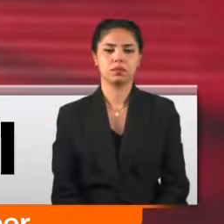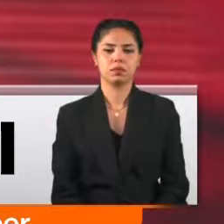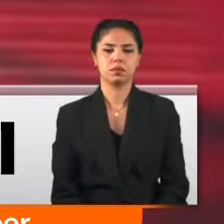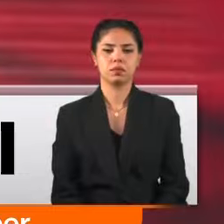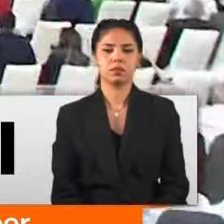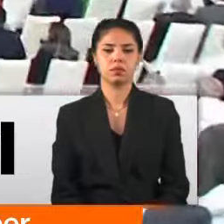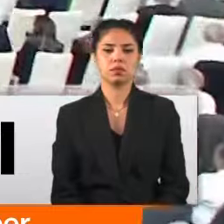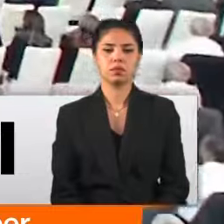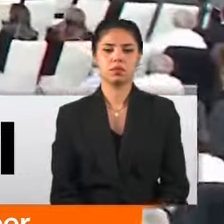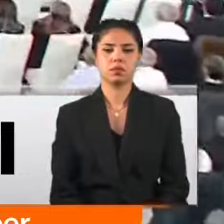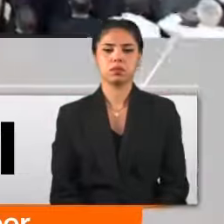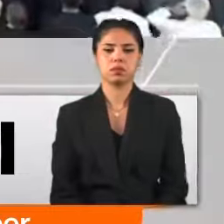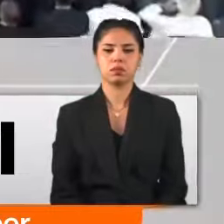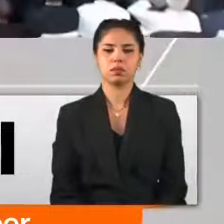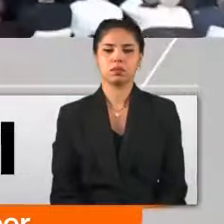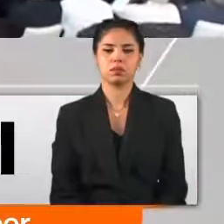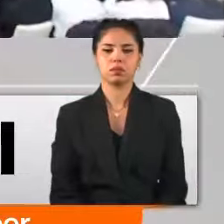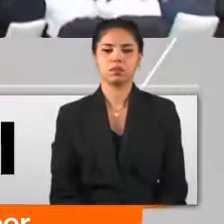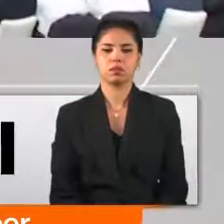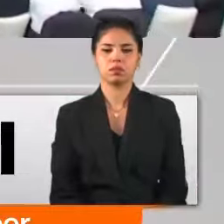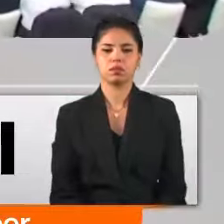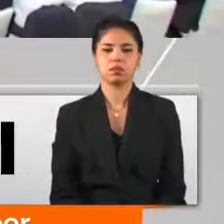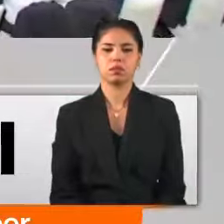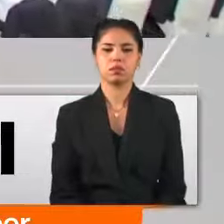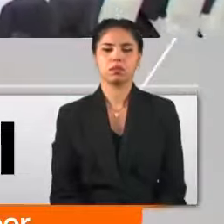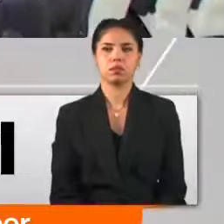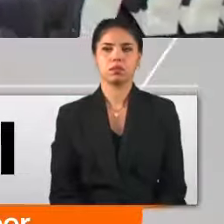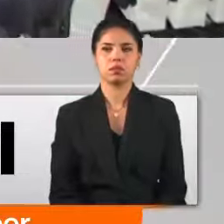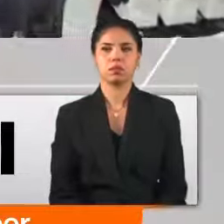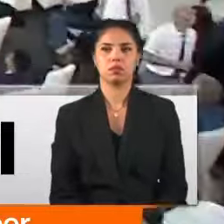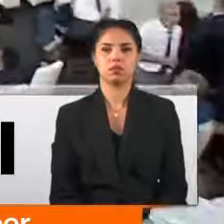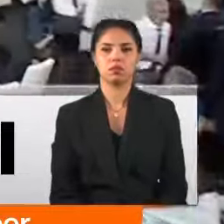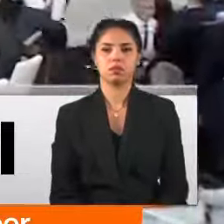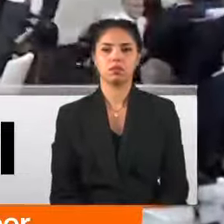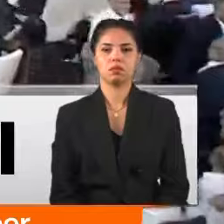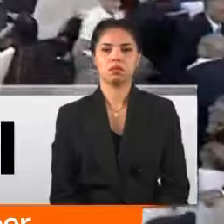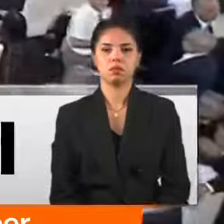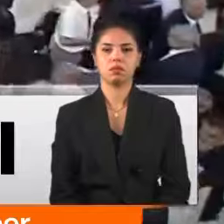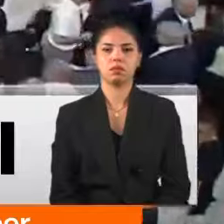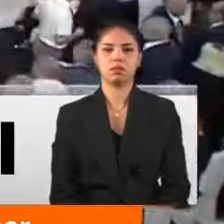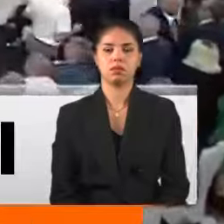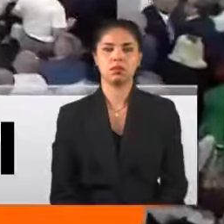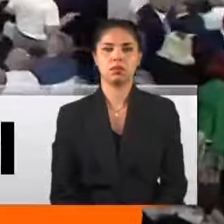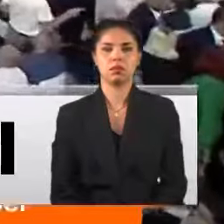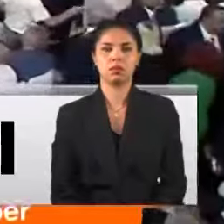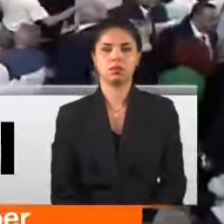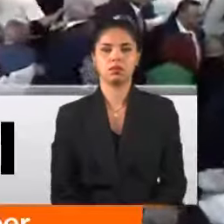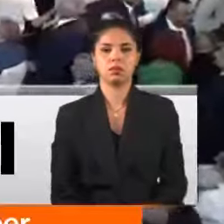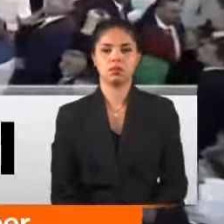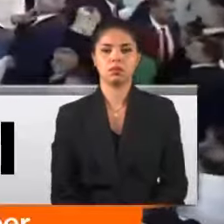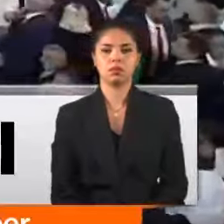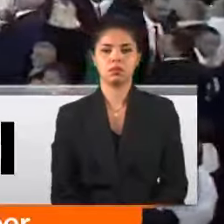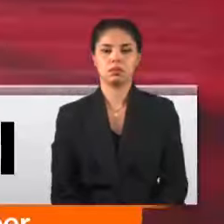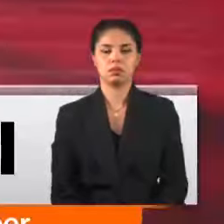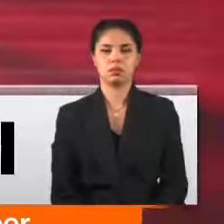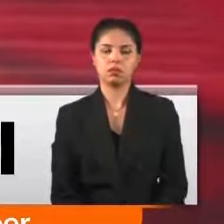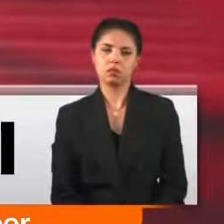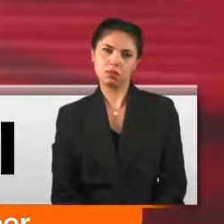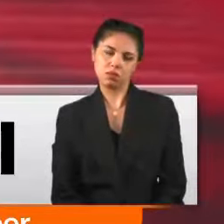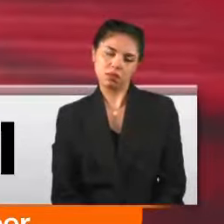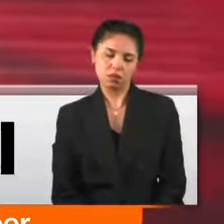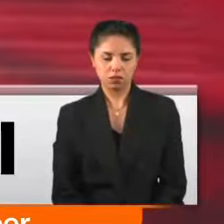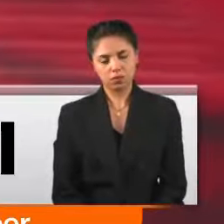talepte bulunmadım. Delegeler genel başkan adayı olarak gösterdiler. Eğer yeniden kurultayda genel başkan diye